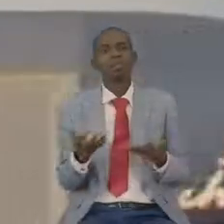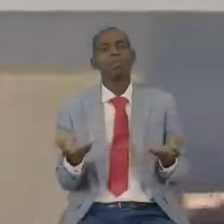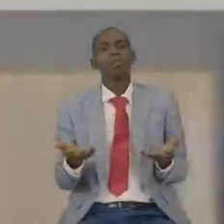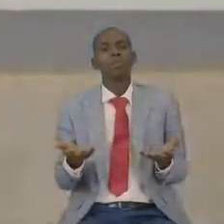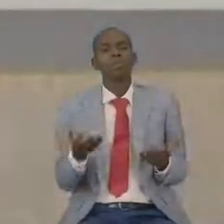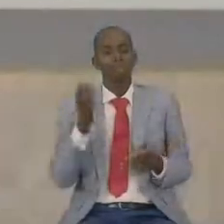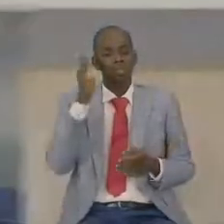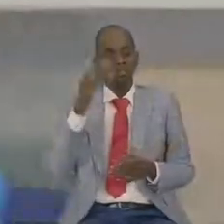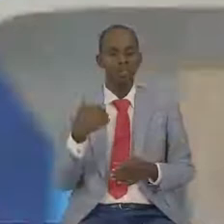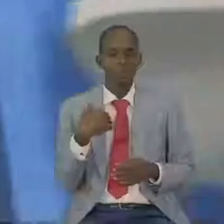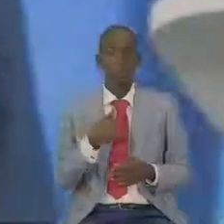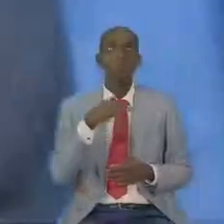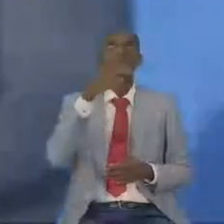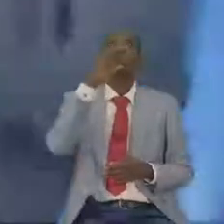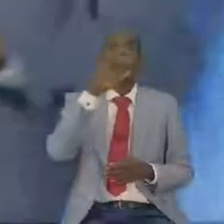boirons-nous?